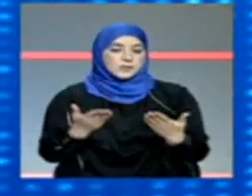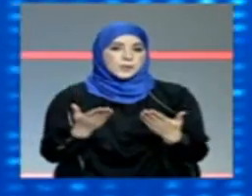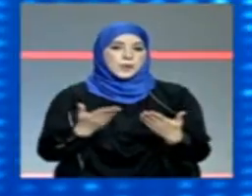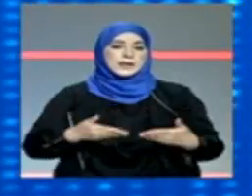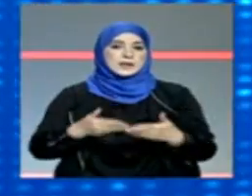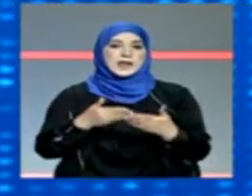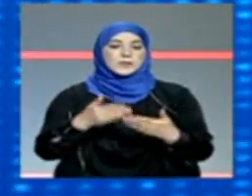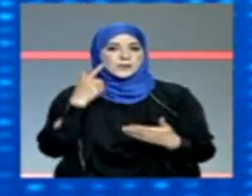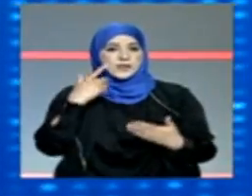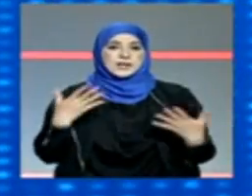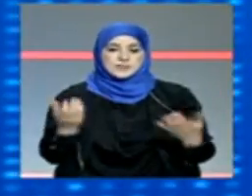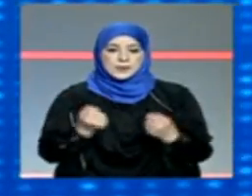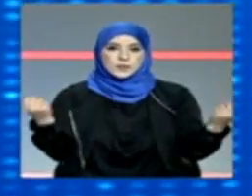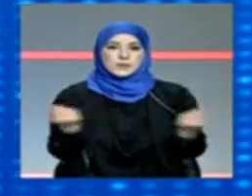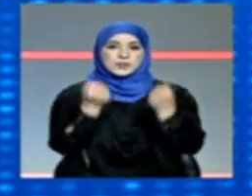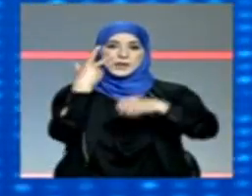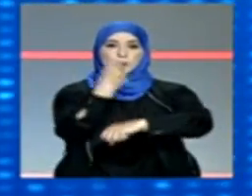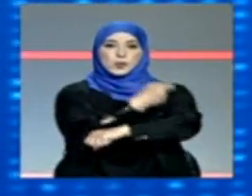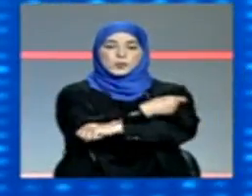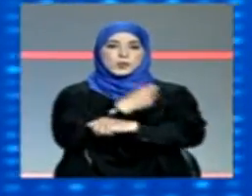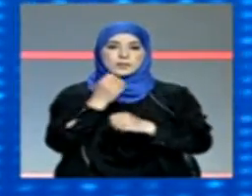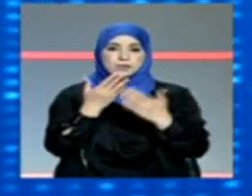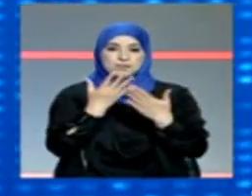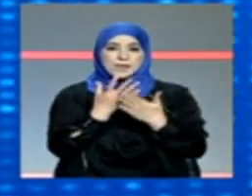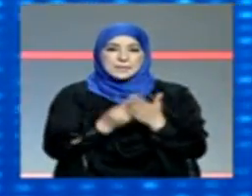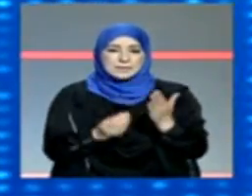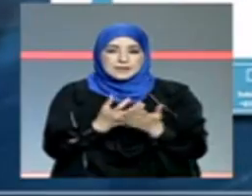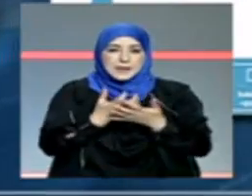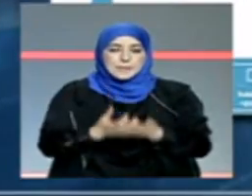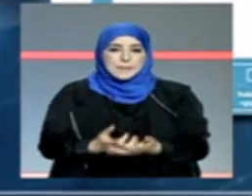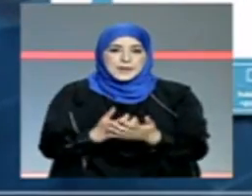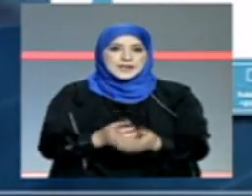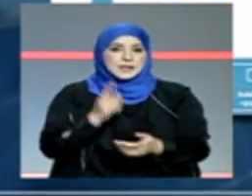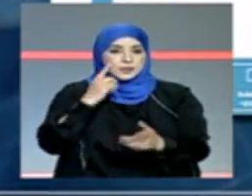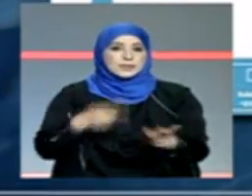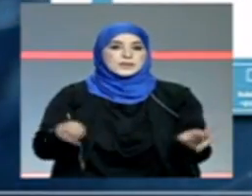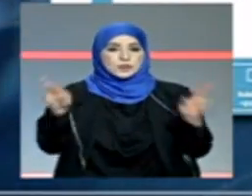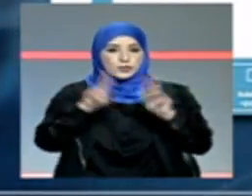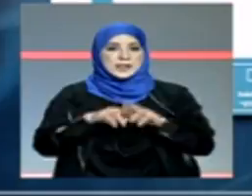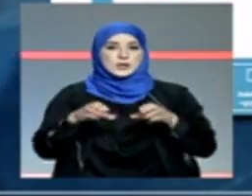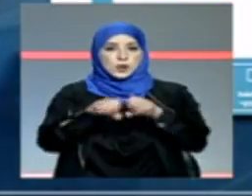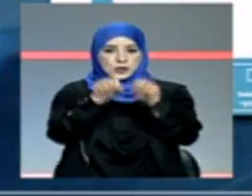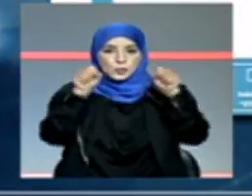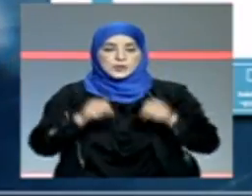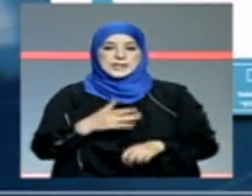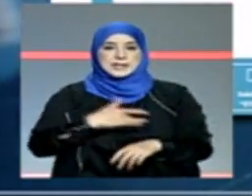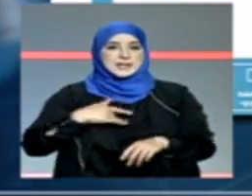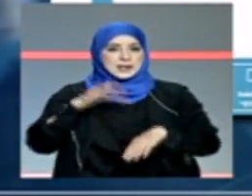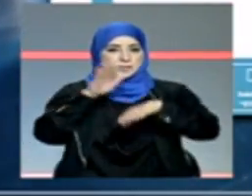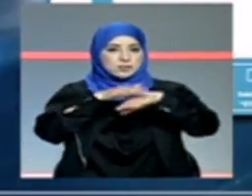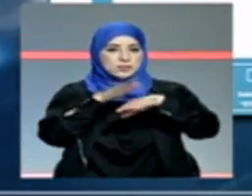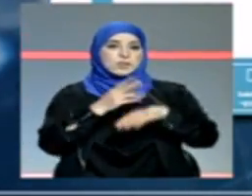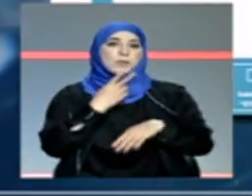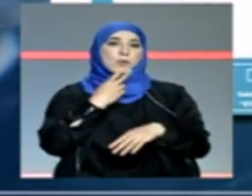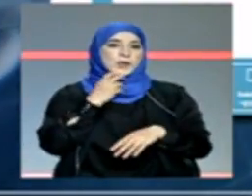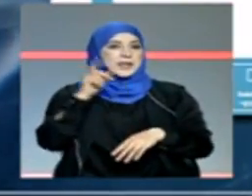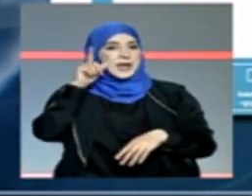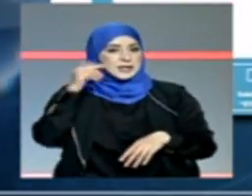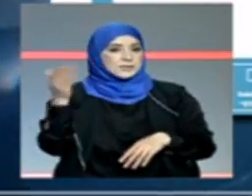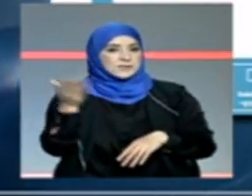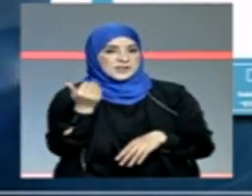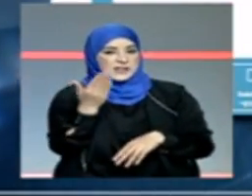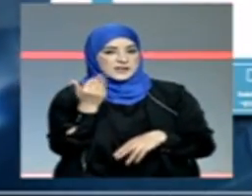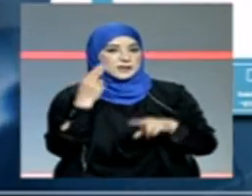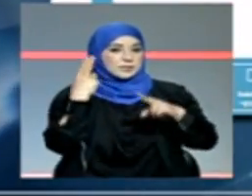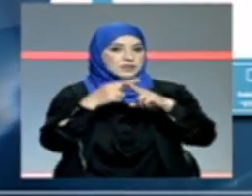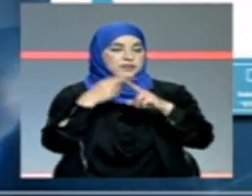فيه حملة التلقيح ضد كورونا نسقا بطيئا، لتجدد السلطات الصحية دعوة المواطنين بضرورة الانخراط